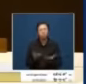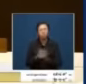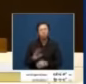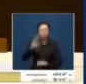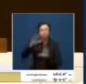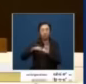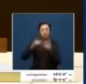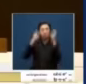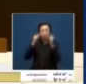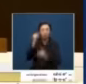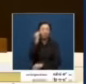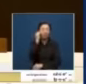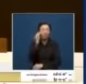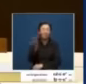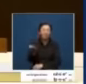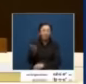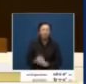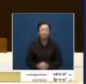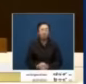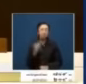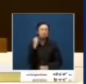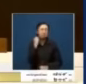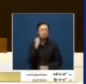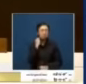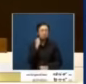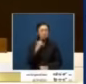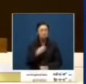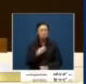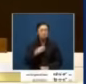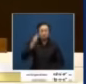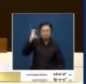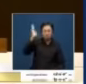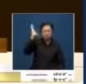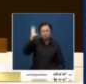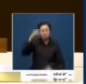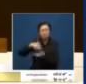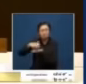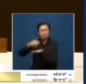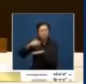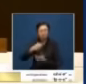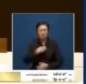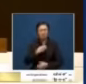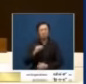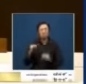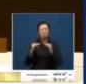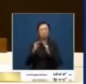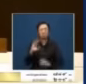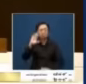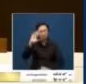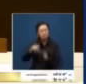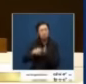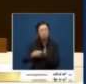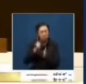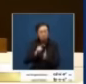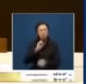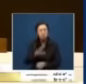112 แล้วก็เดี๋ยว23กรกฎาคมนี้ประชาธิปัตย์ก็เลือกหัวหน้าพรรคอีกรอบหนึ่งเหมือนกันอันก็ล่มไปเหมือน